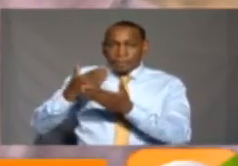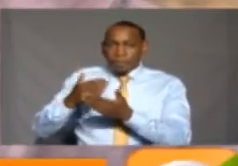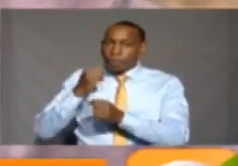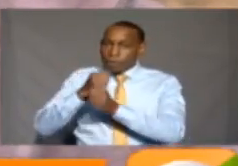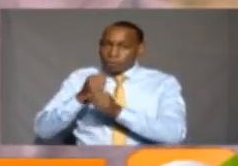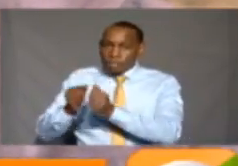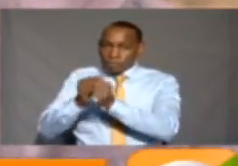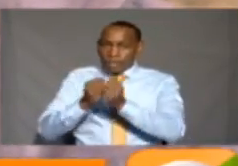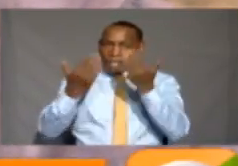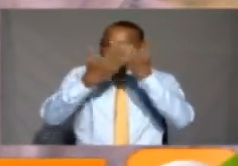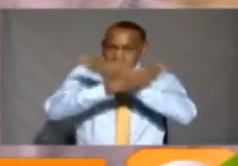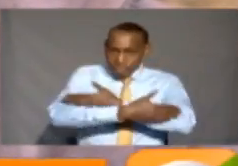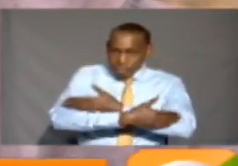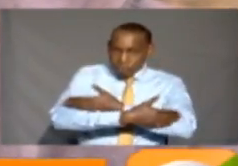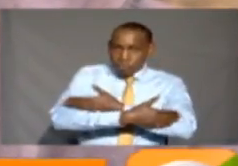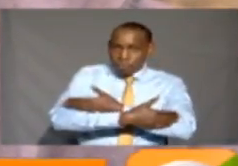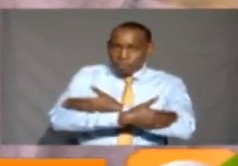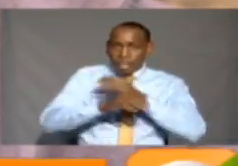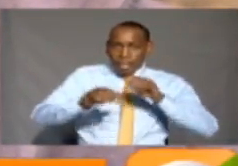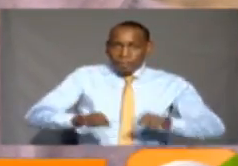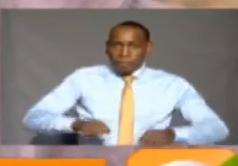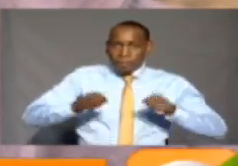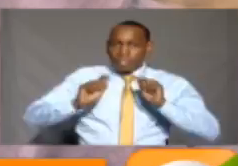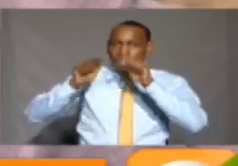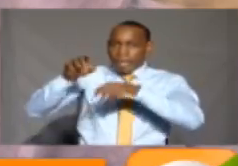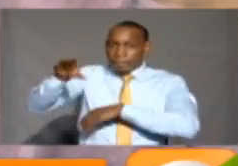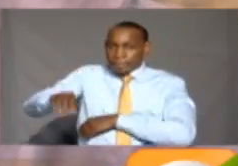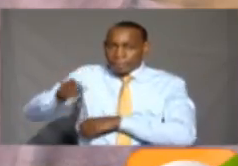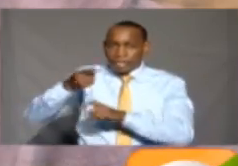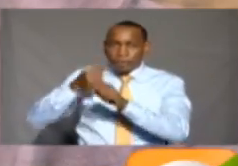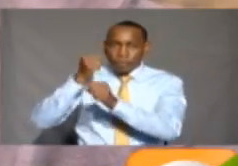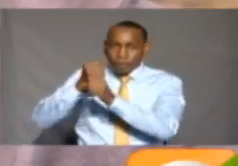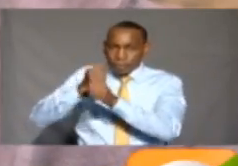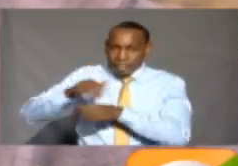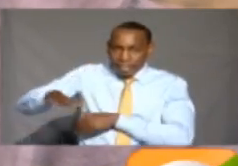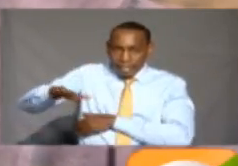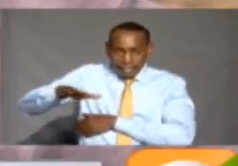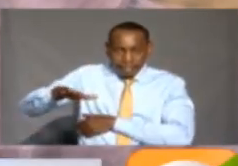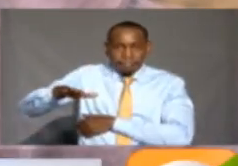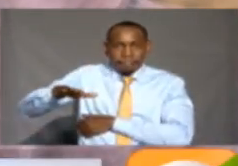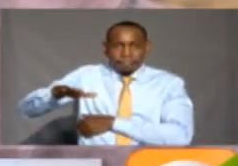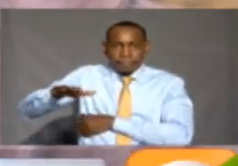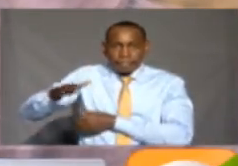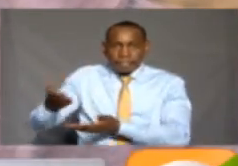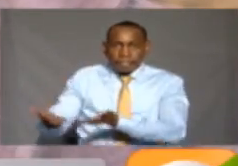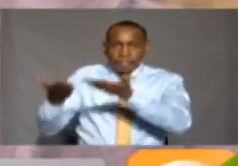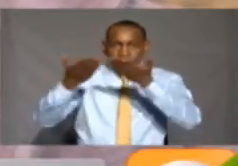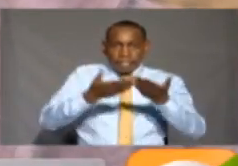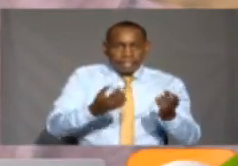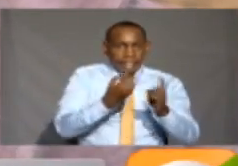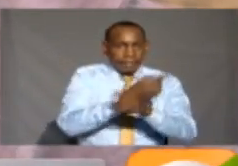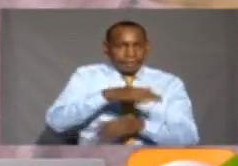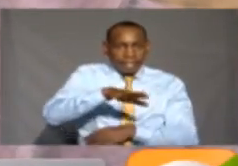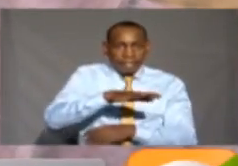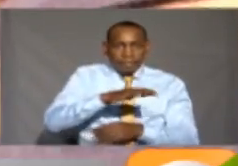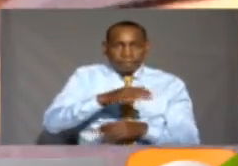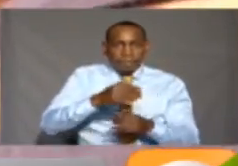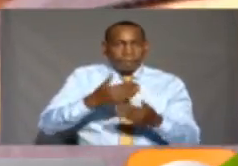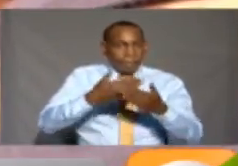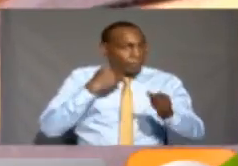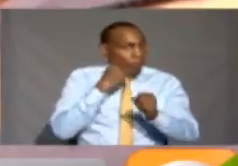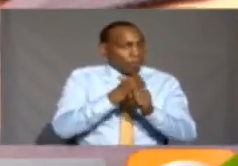usiku. Mwachiri yake alikuja akamchukua kutoka kwa kazi. Akamupeleka kwingine mahali nilikuwa nafanya